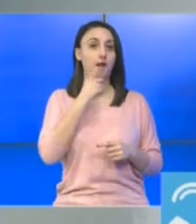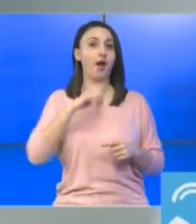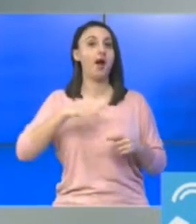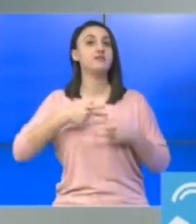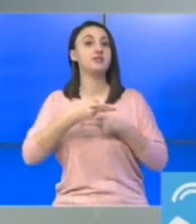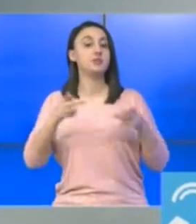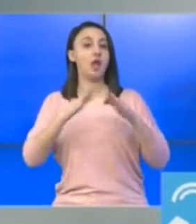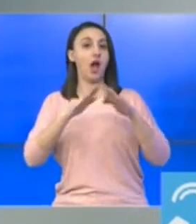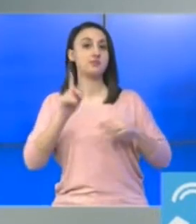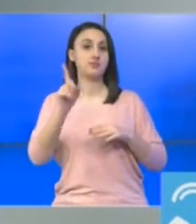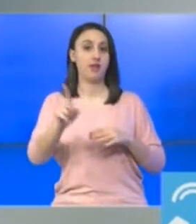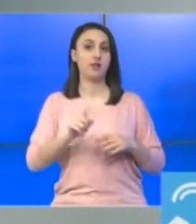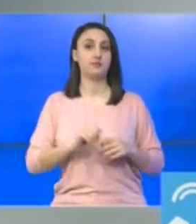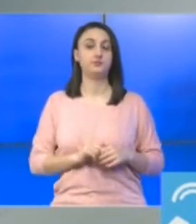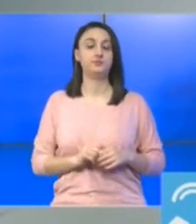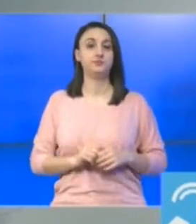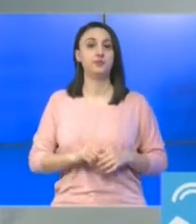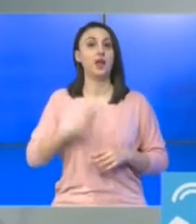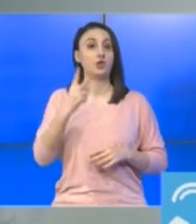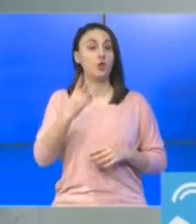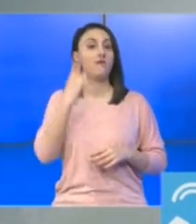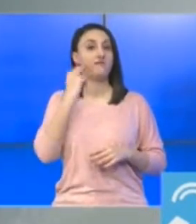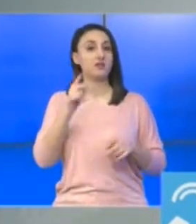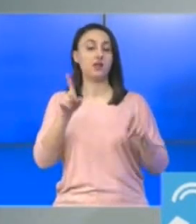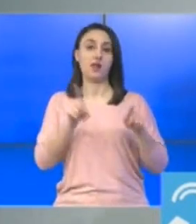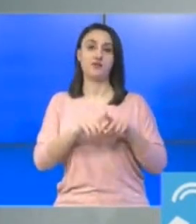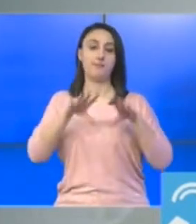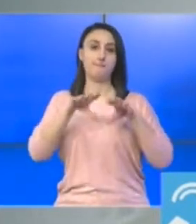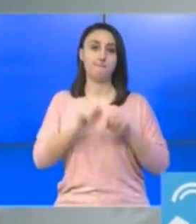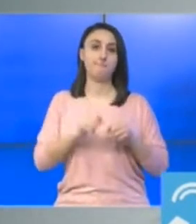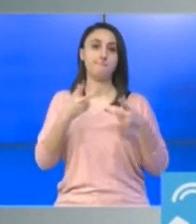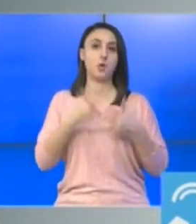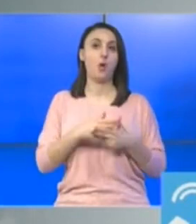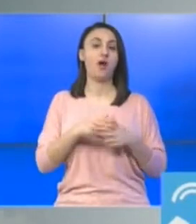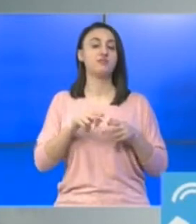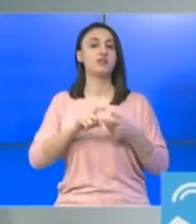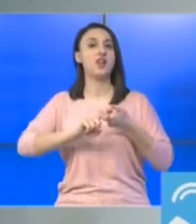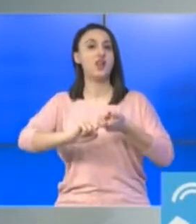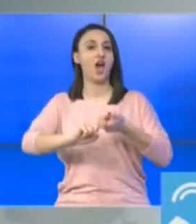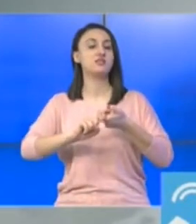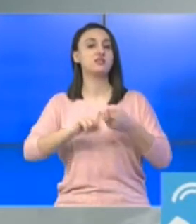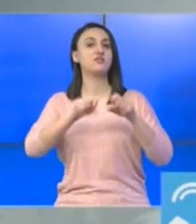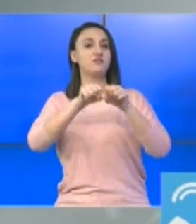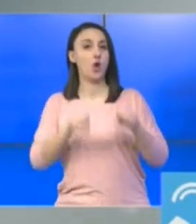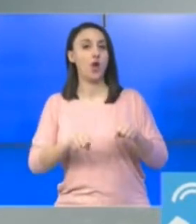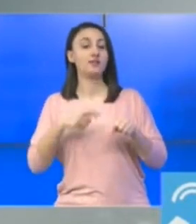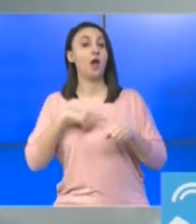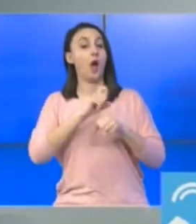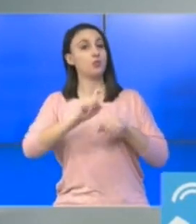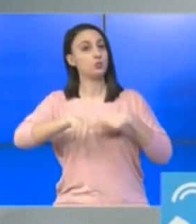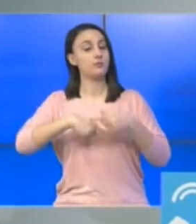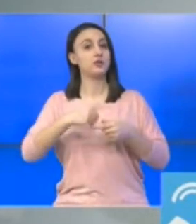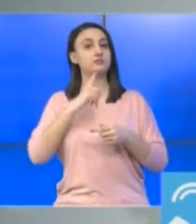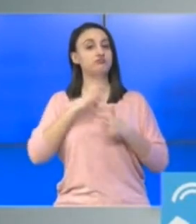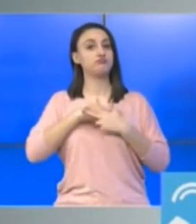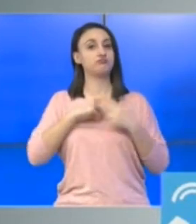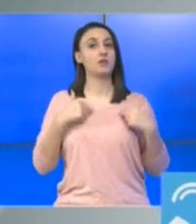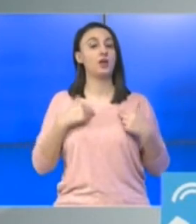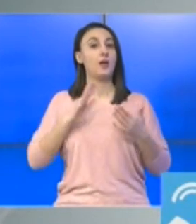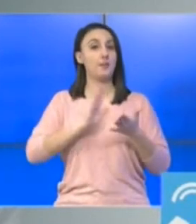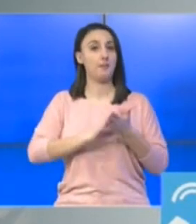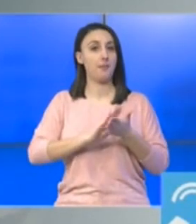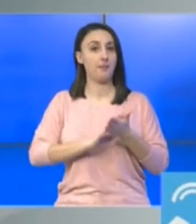la locuința sa din Caracal. Și cea de-a doua victimă a fost imobilizată de pat cu un lanț, legată și violată. Cauza urmează să fie judecată pe fond